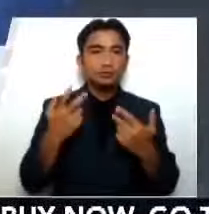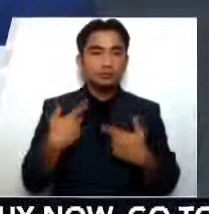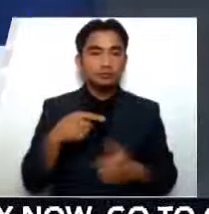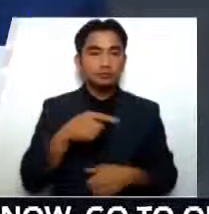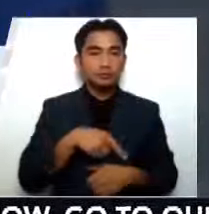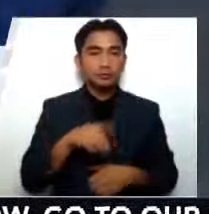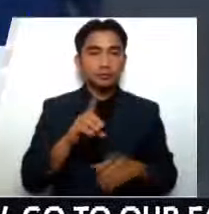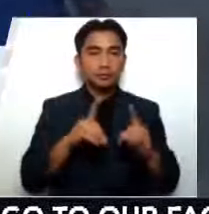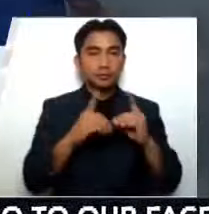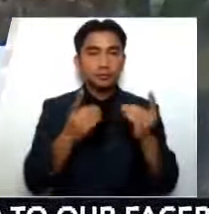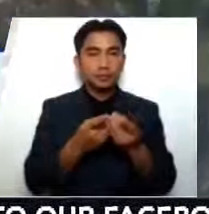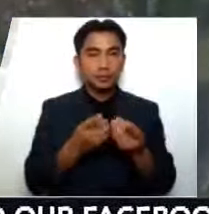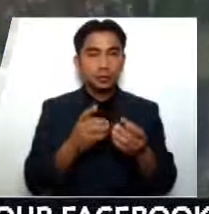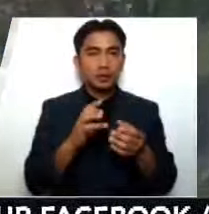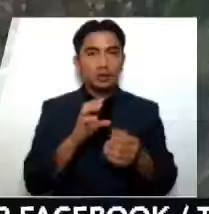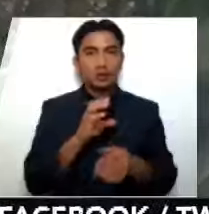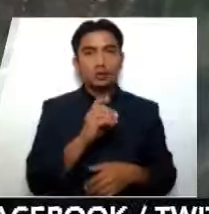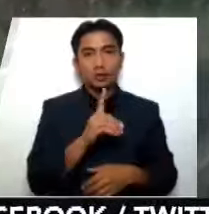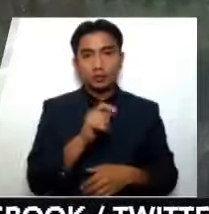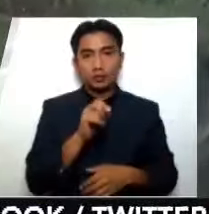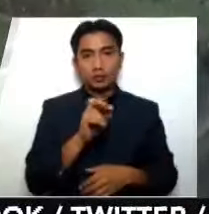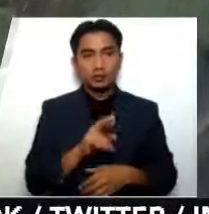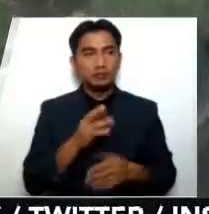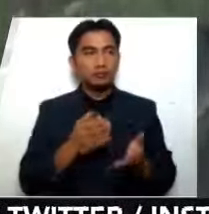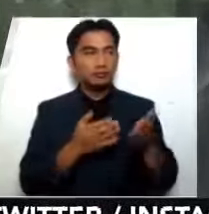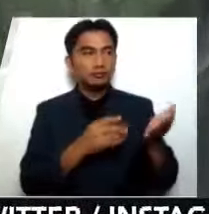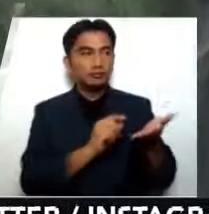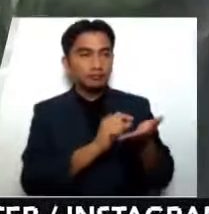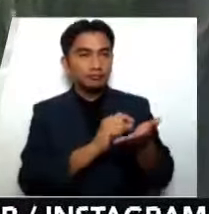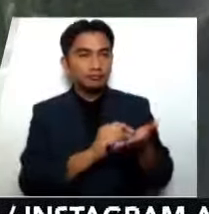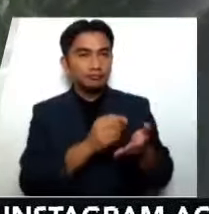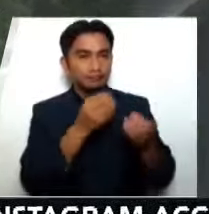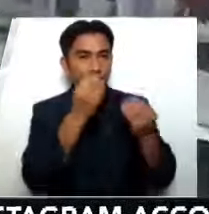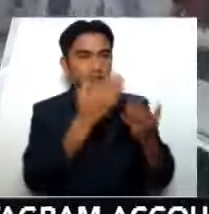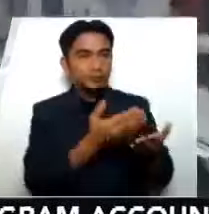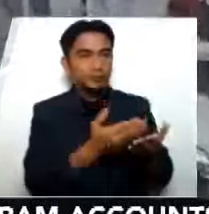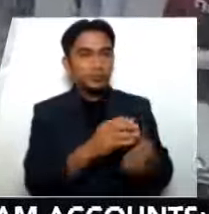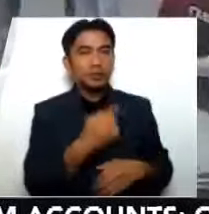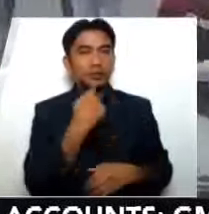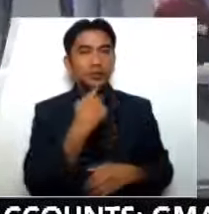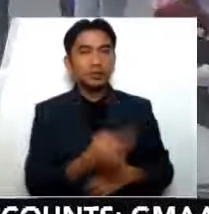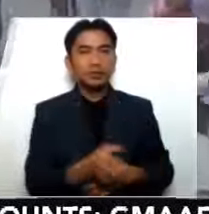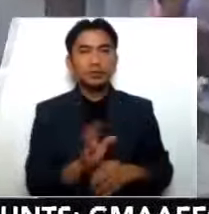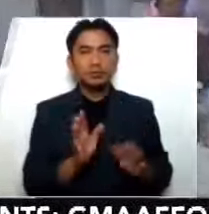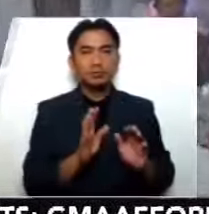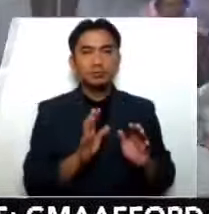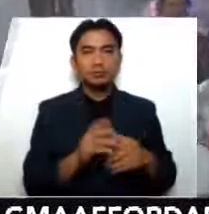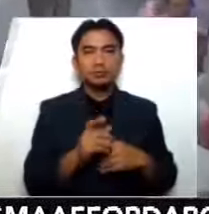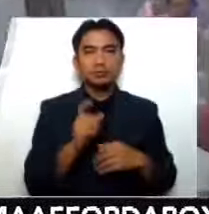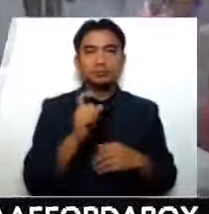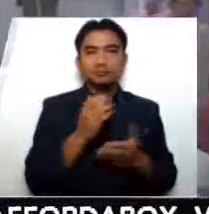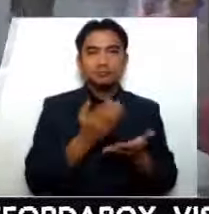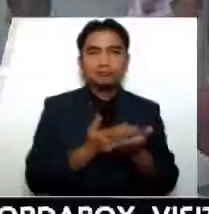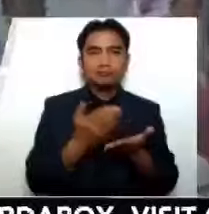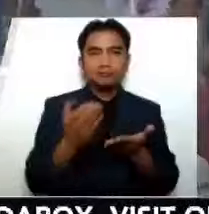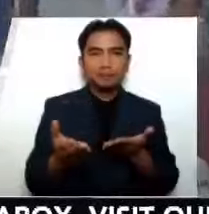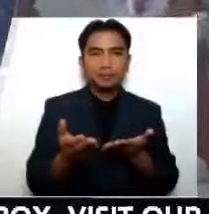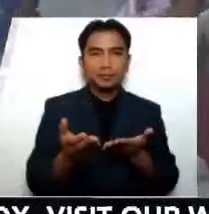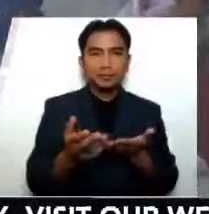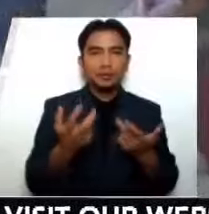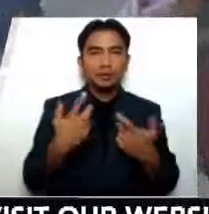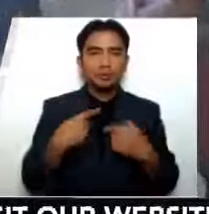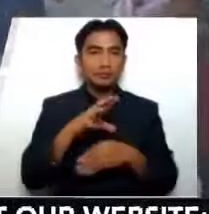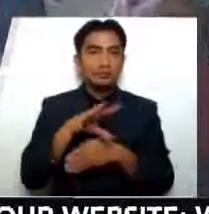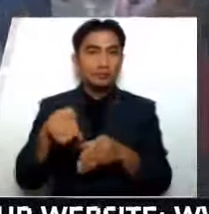Transportation kay Escudero. Anila, di raw kailangan bumili agad ng modern jeepney pag nag-consolidate. Bagamat, kailangan pa